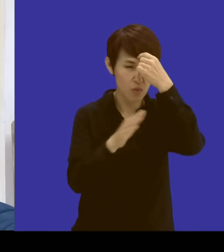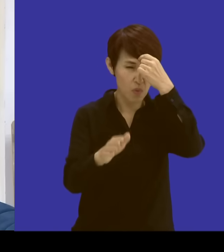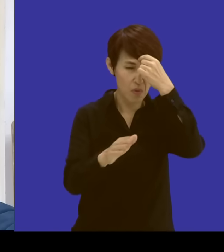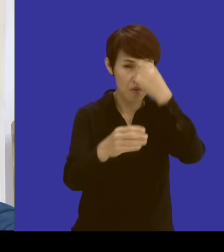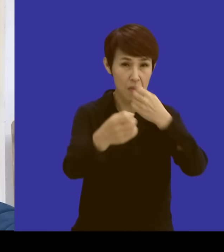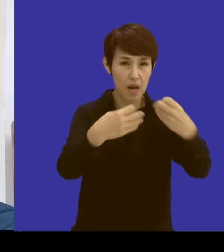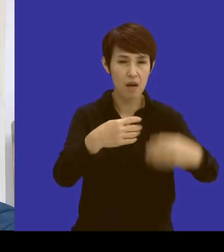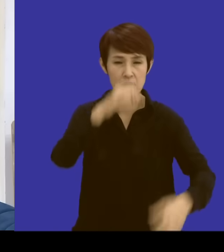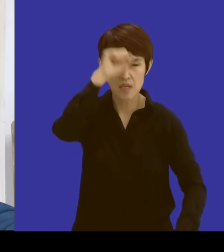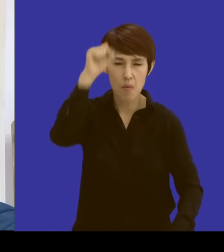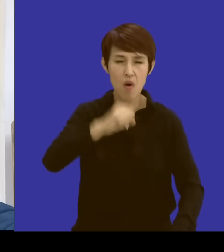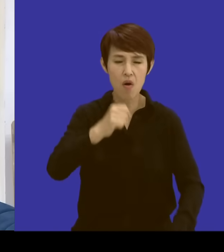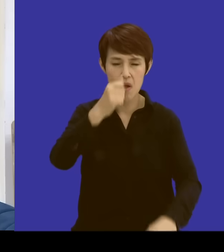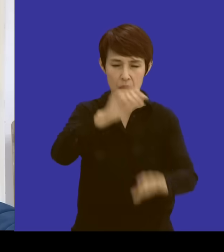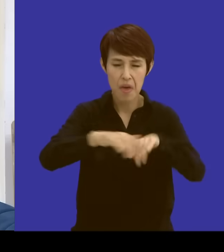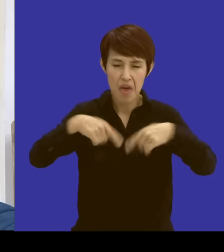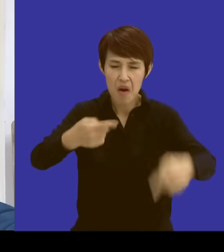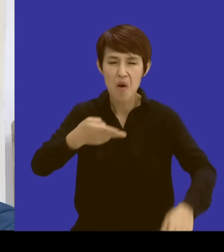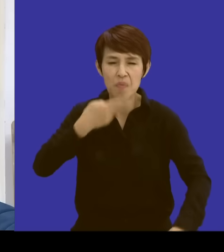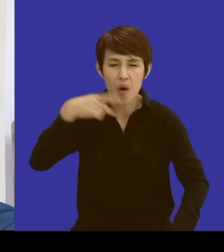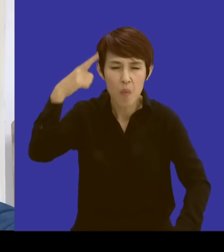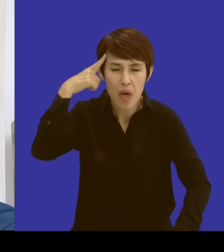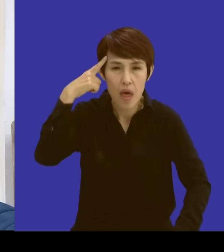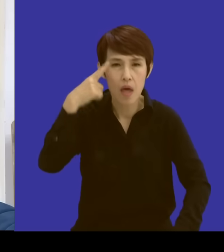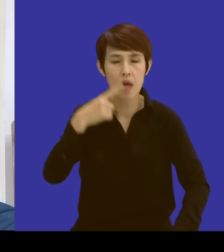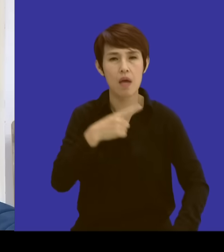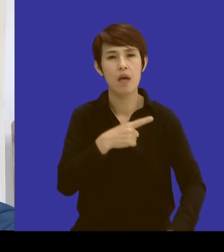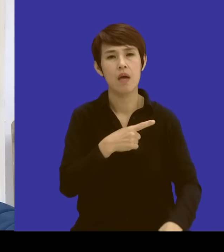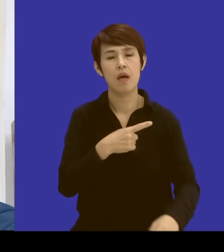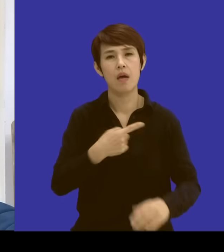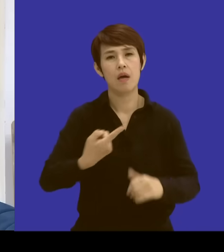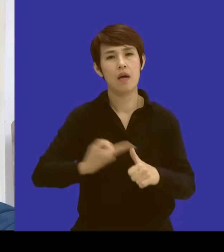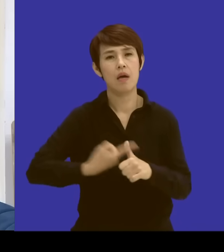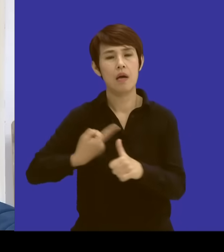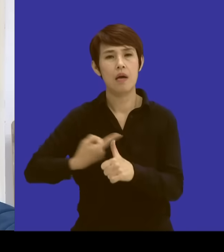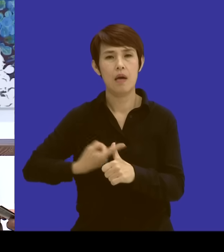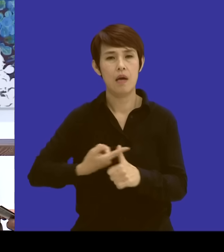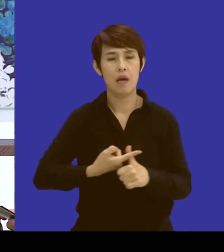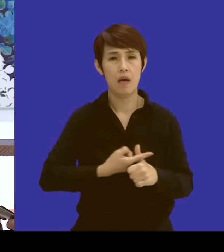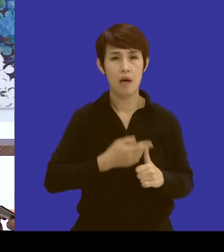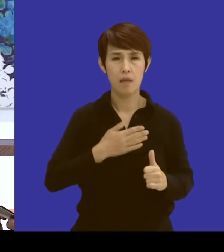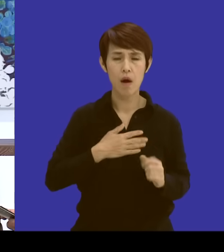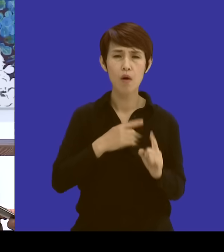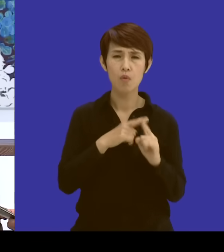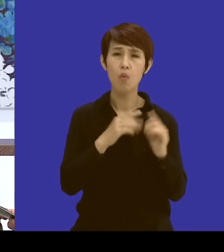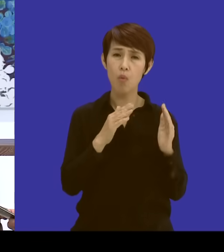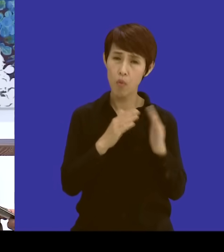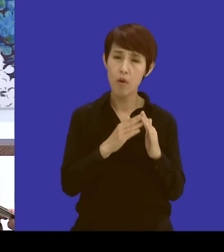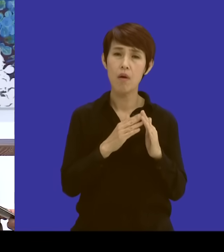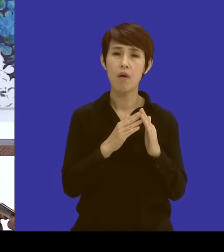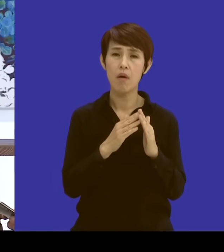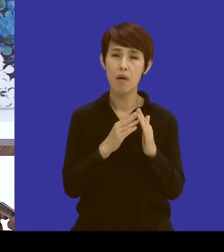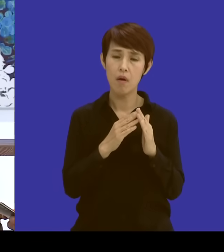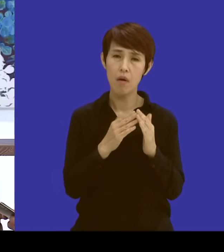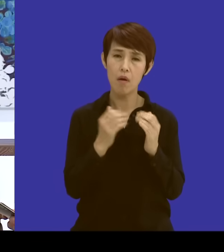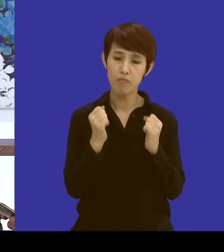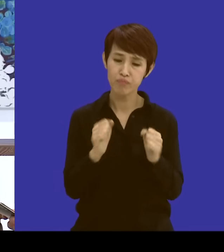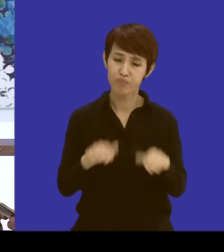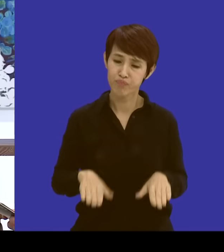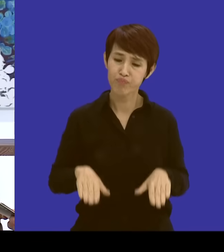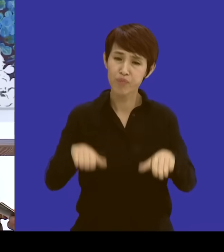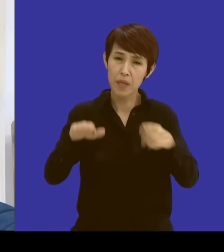사모가 이제 이런 것들. 그러니까 제가 가만둬도 사실 저는 교회 딸이니까 자발적으로 할